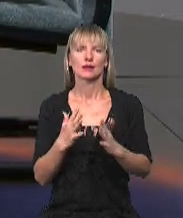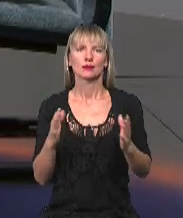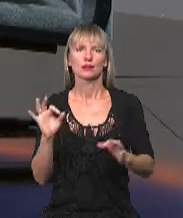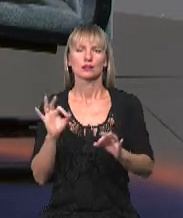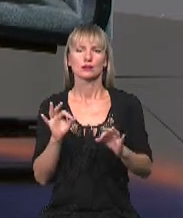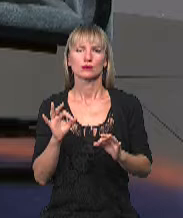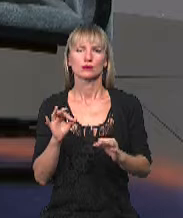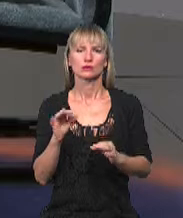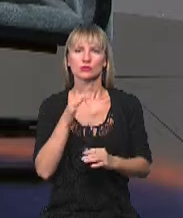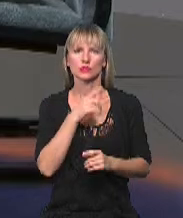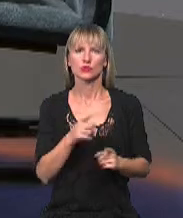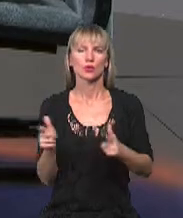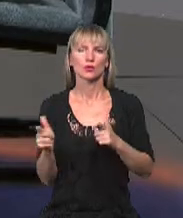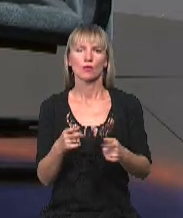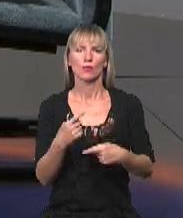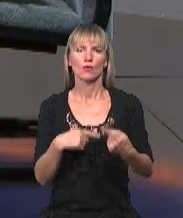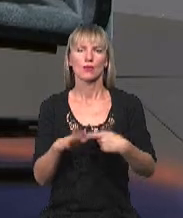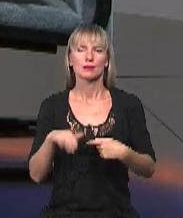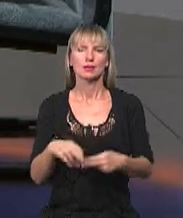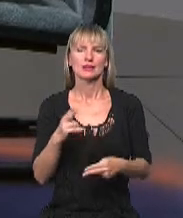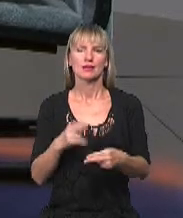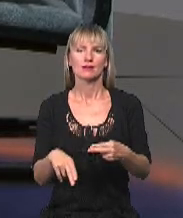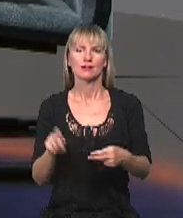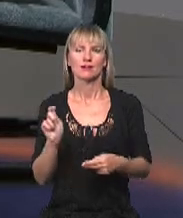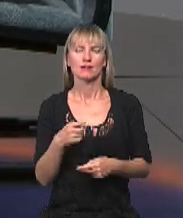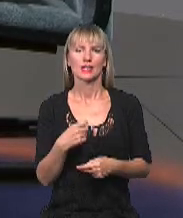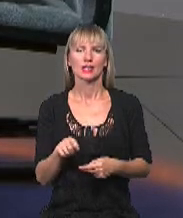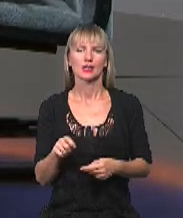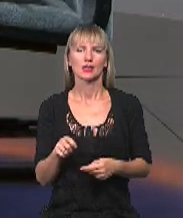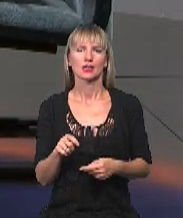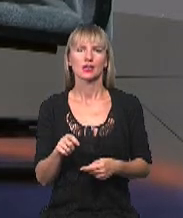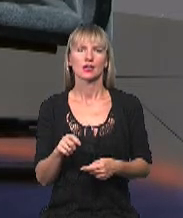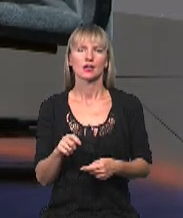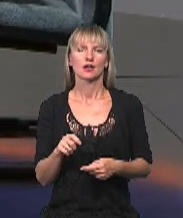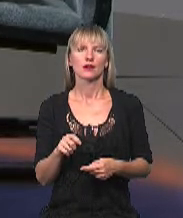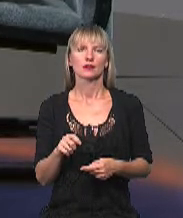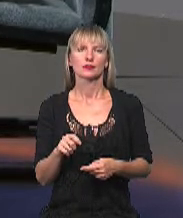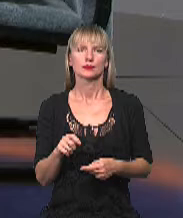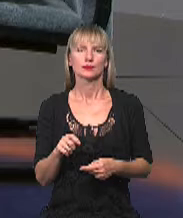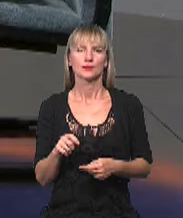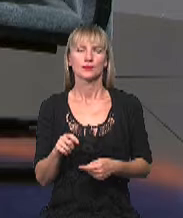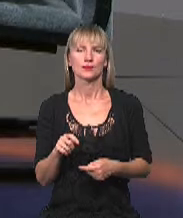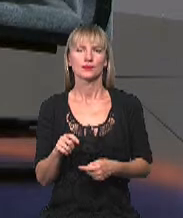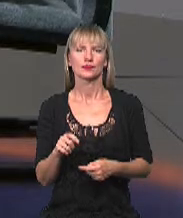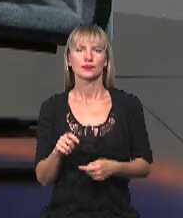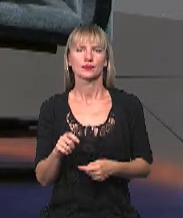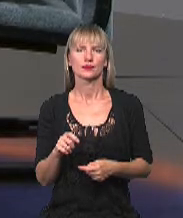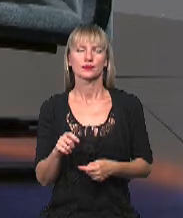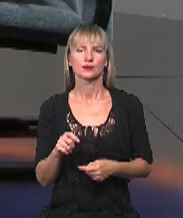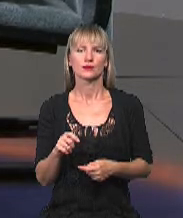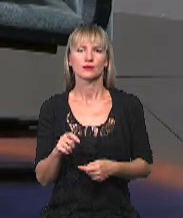готовий повернутися, а після завершення війни, ну, вони делікатно говорять конфлікту, ми називаємо речі своїми іменами, війни,